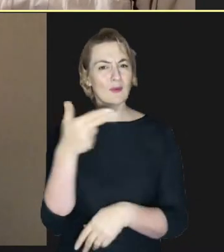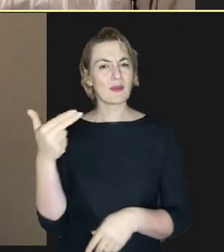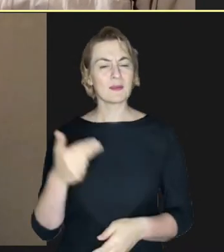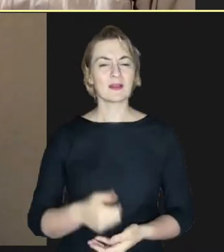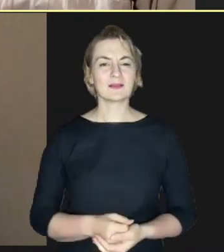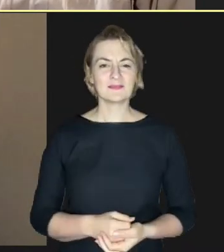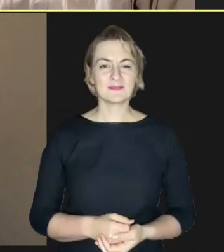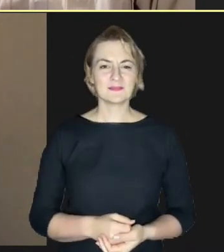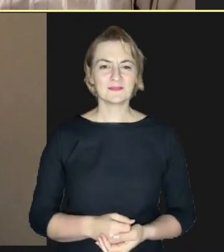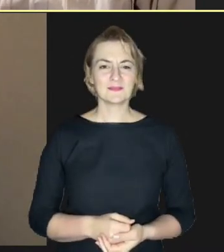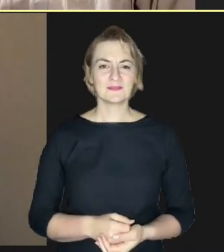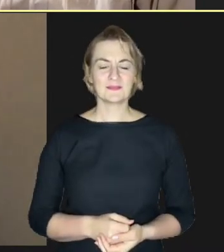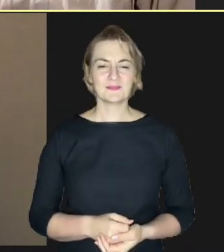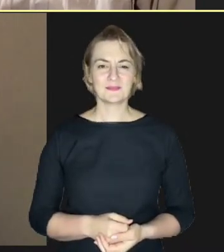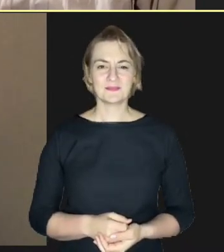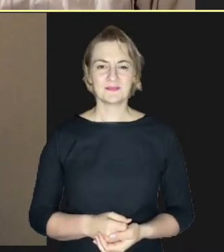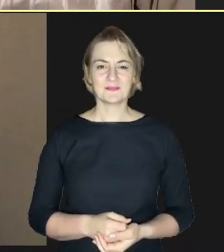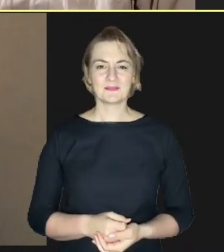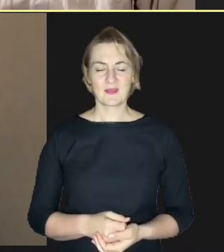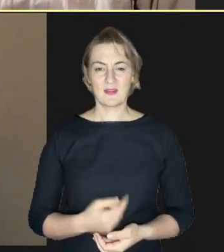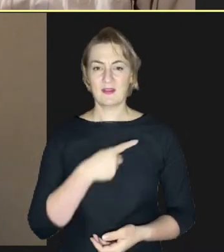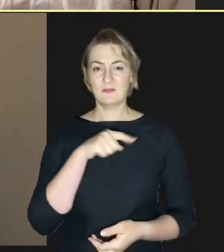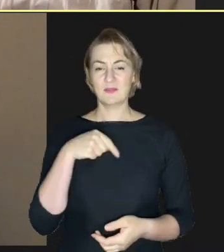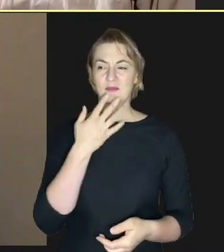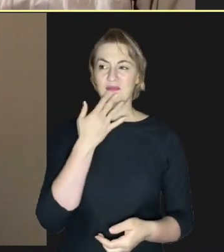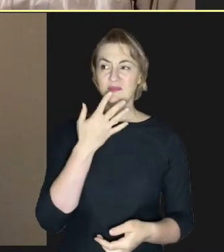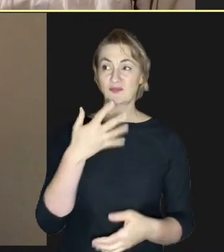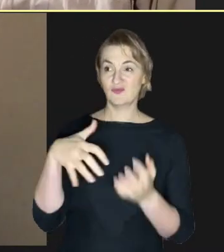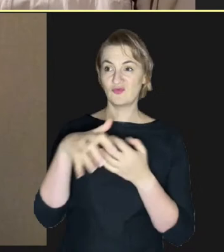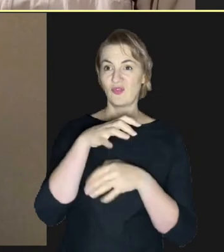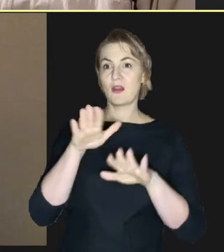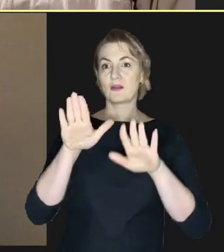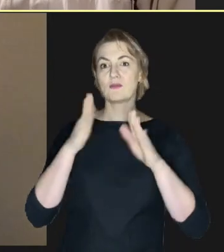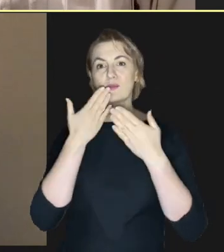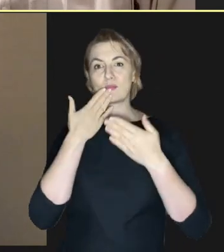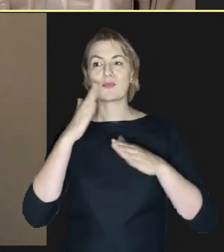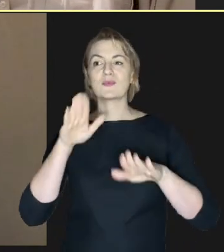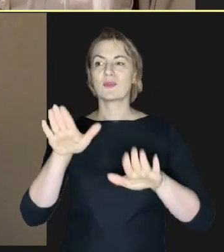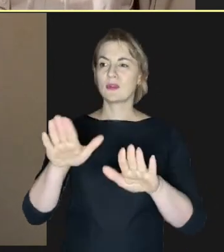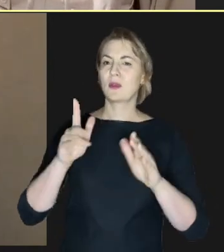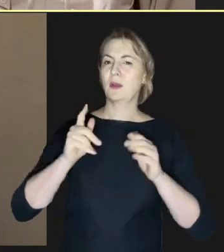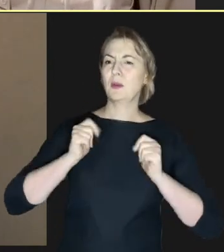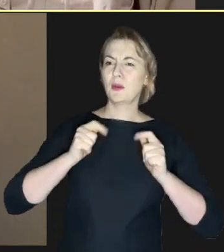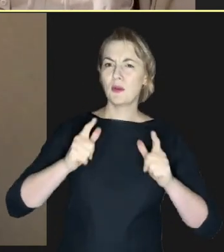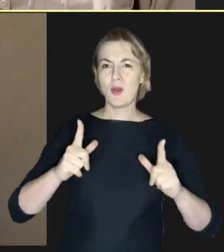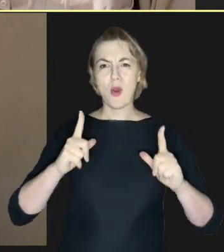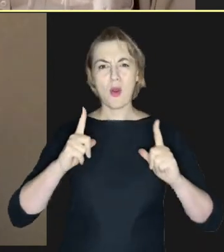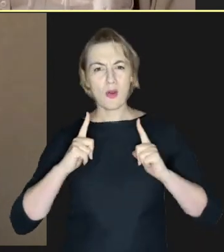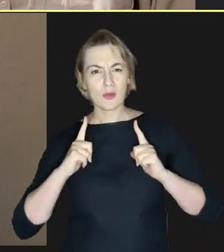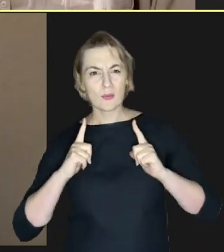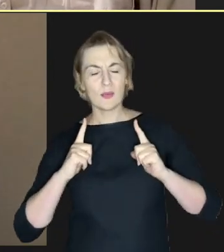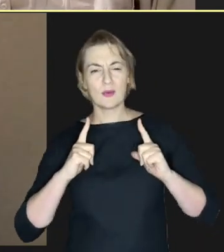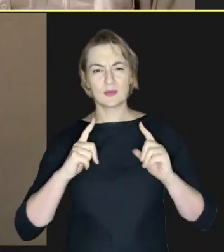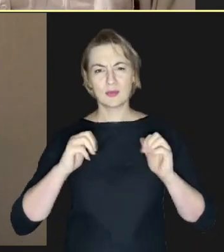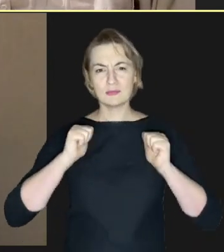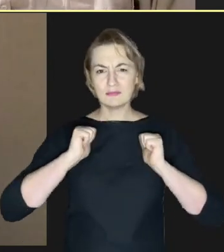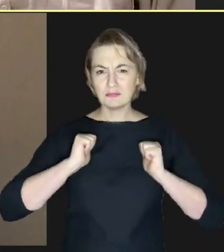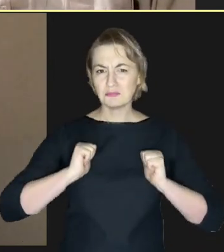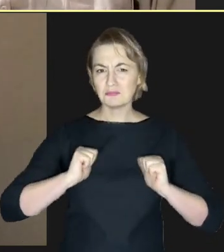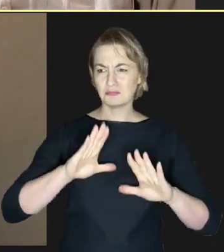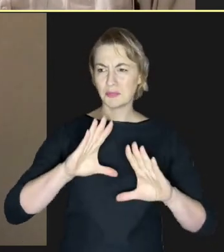no właśnie, mamy dać odetchnąć przyrodzie, światu, sobie. A wydaje się,